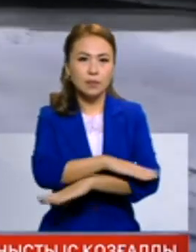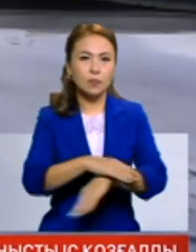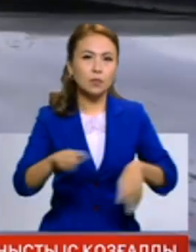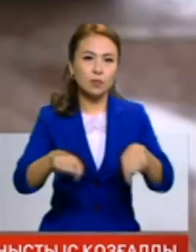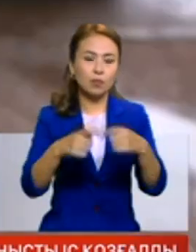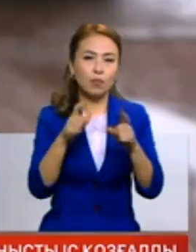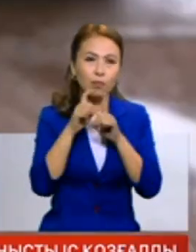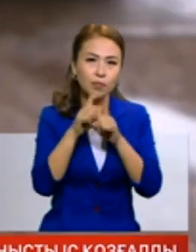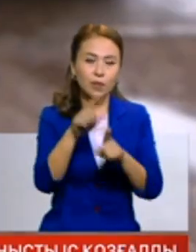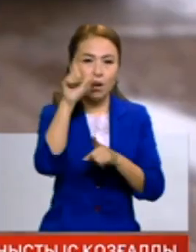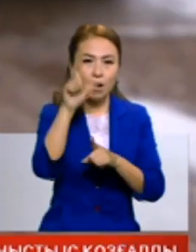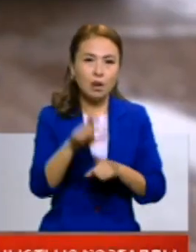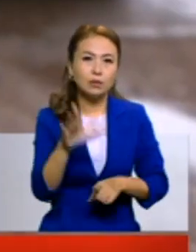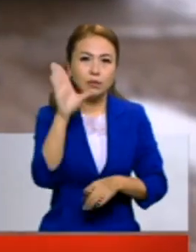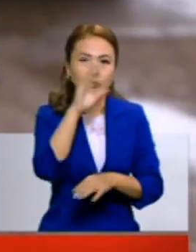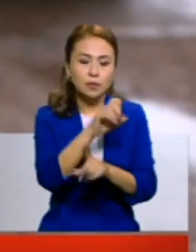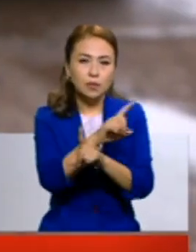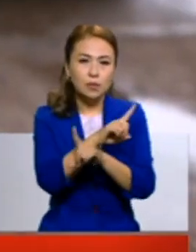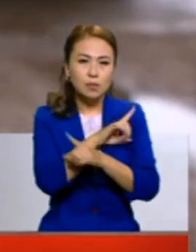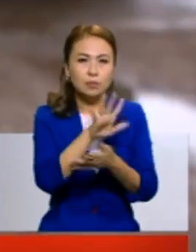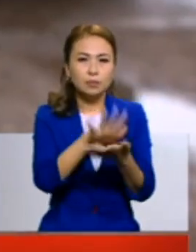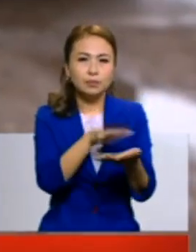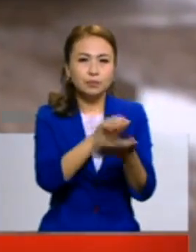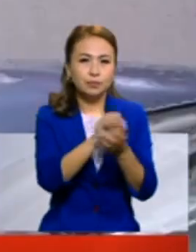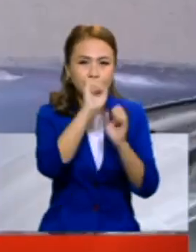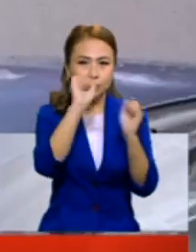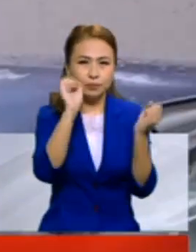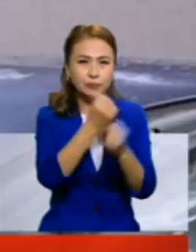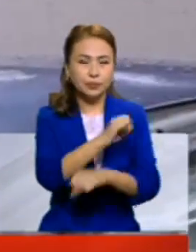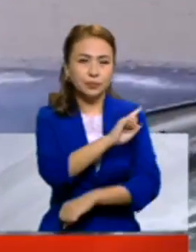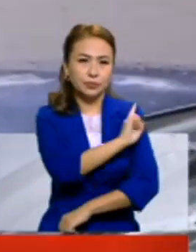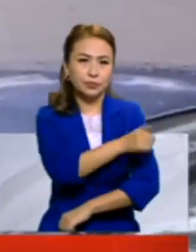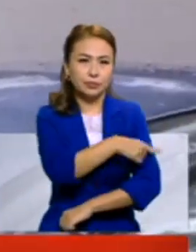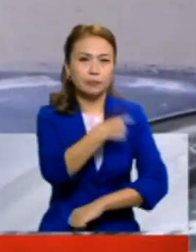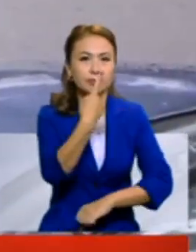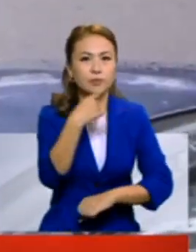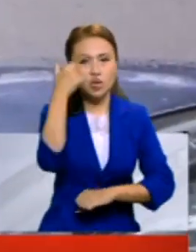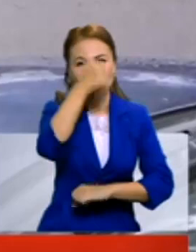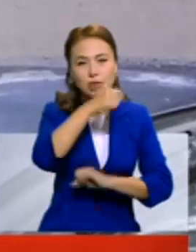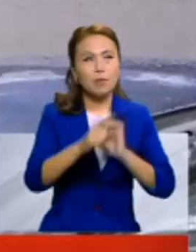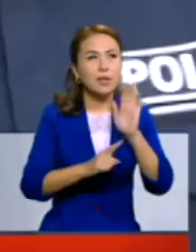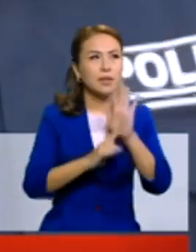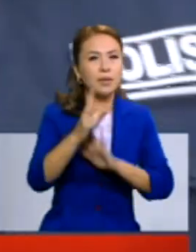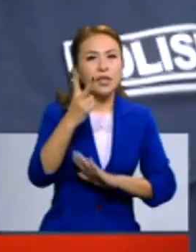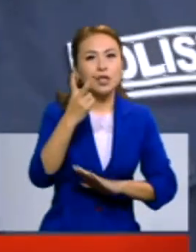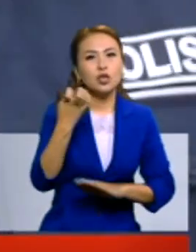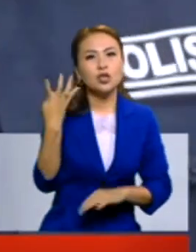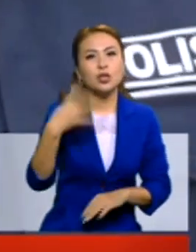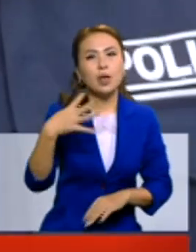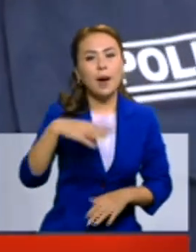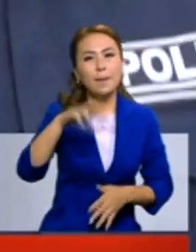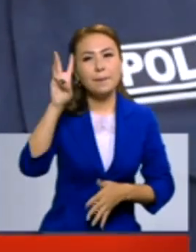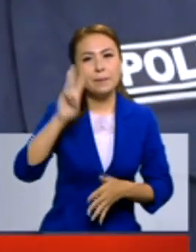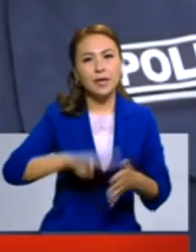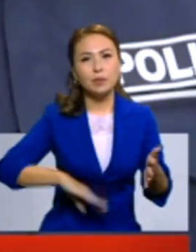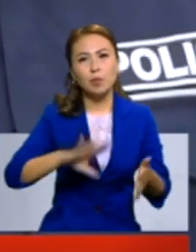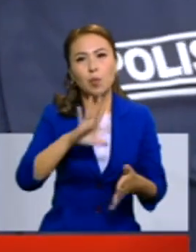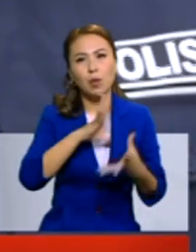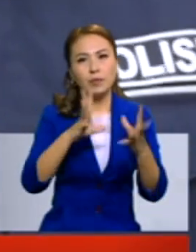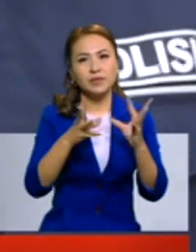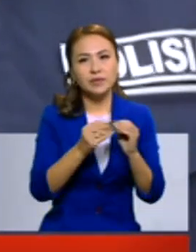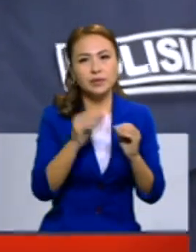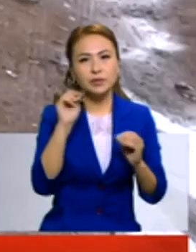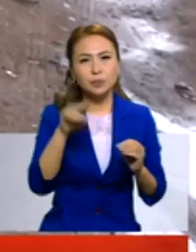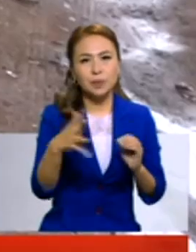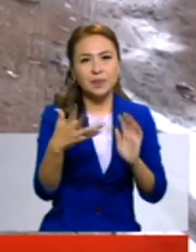сөзінше, адам өліміне әкелетін көлік апаттарының дені жылдамдықты шектен тыс асырғаннан болады. Жыл басынан 240 апат болып 58